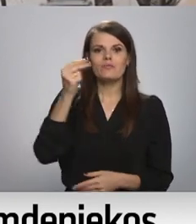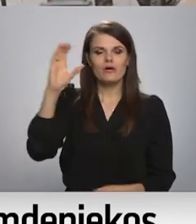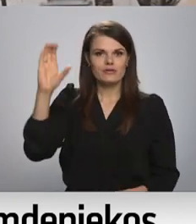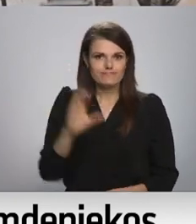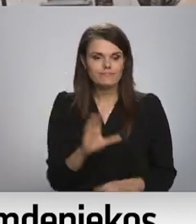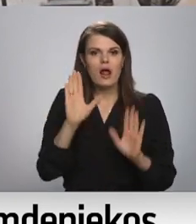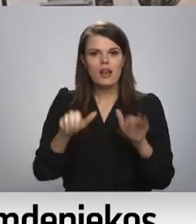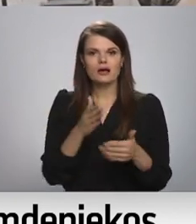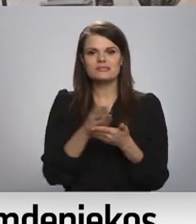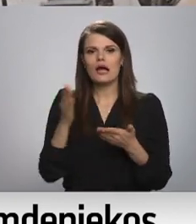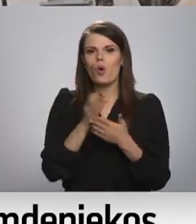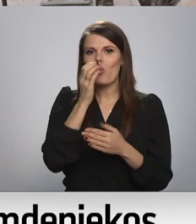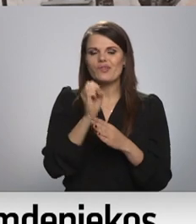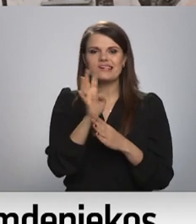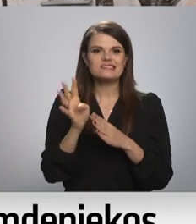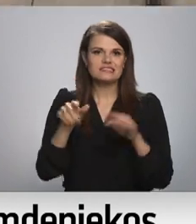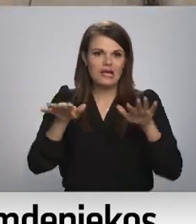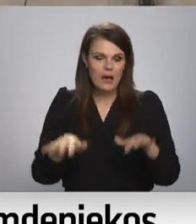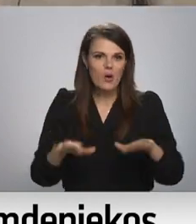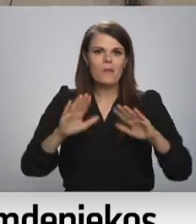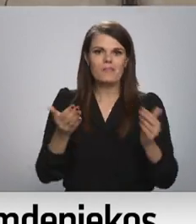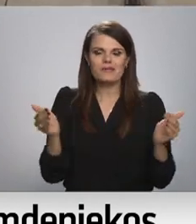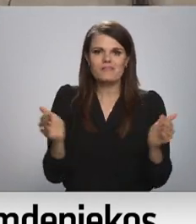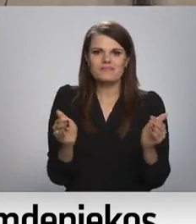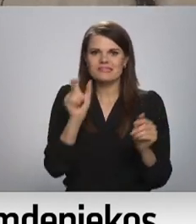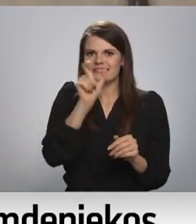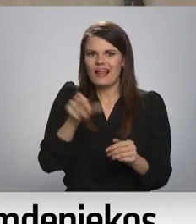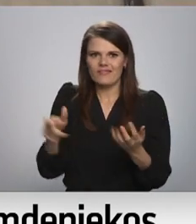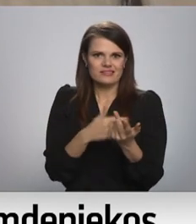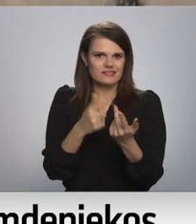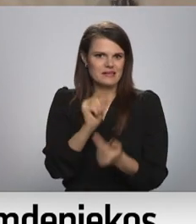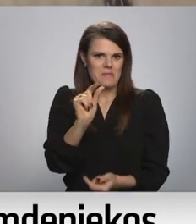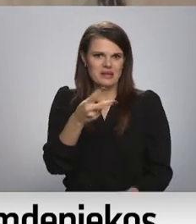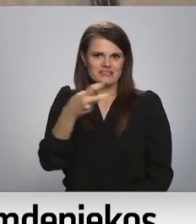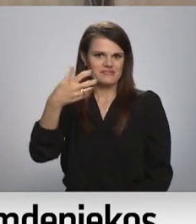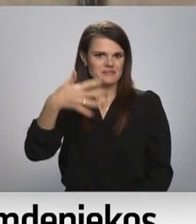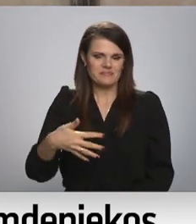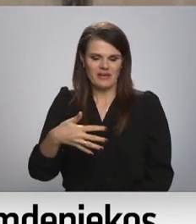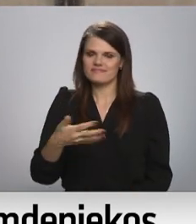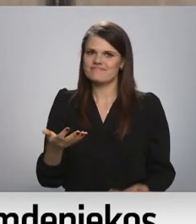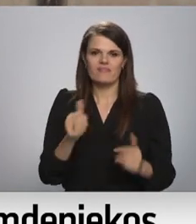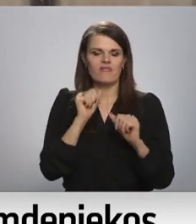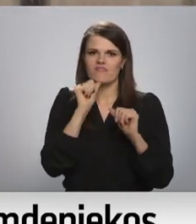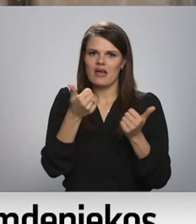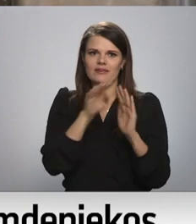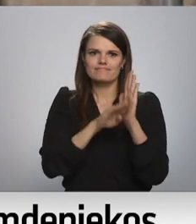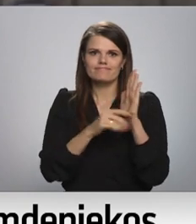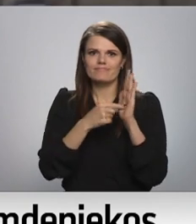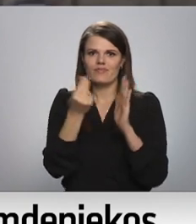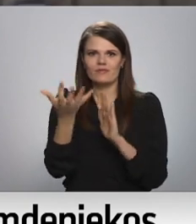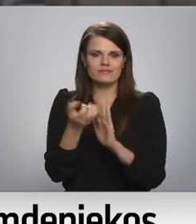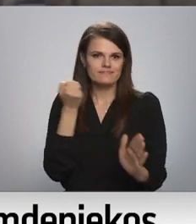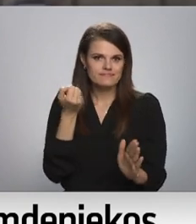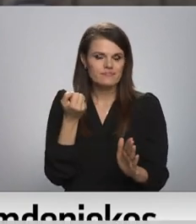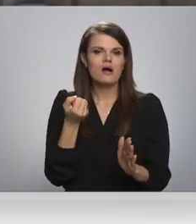līdzfinansējumam, lai sakārtot ūdens sistēmu Cimdeniekos. Bet mazā iedzīvotāja skaita, nepilni 250 dēļ, ciemats neatbilda kritērijiem.